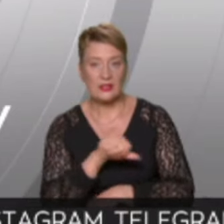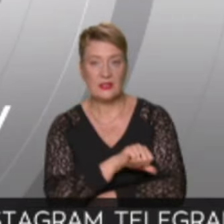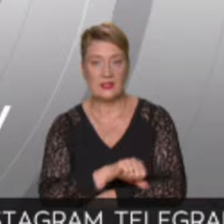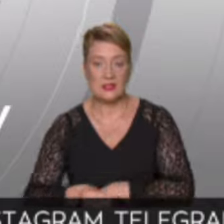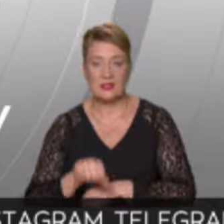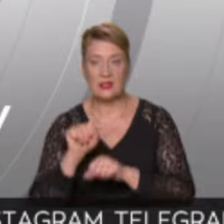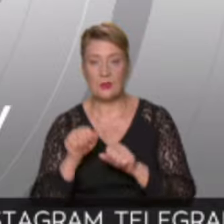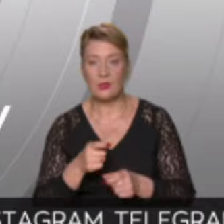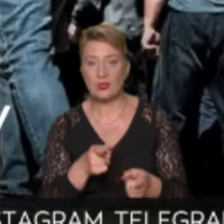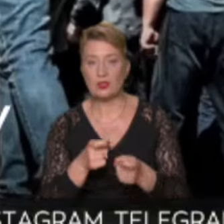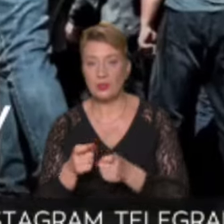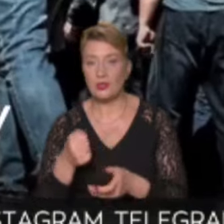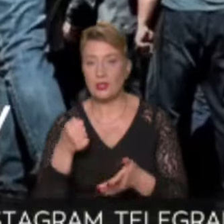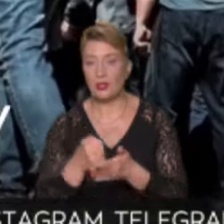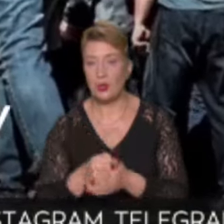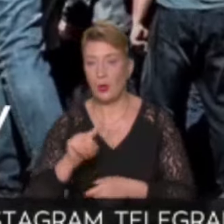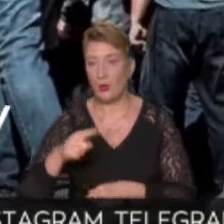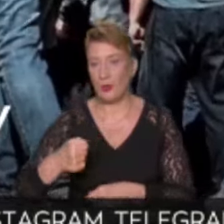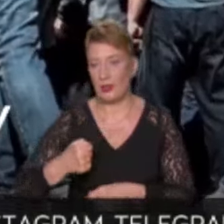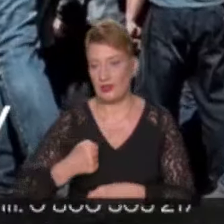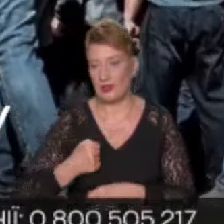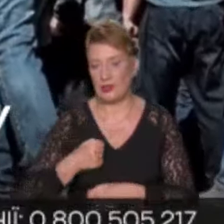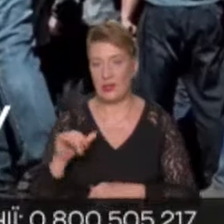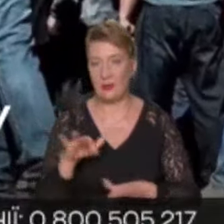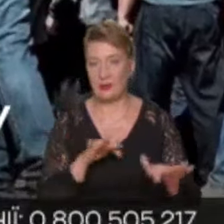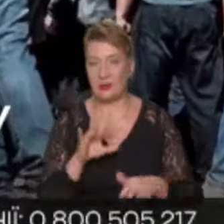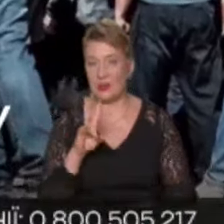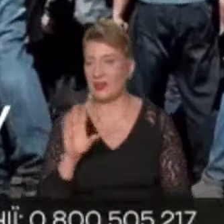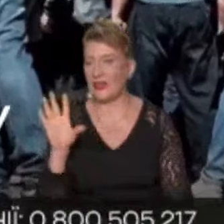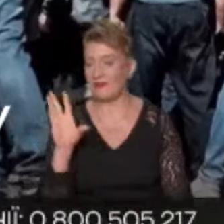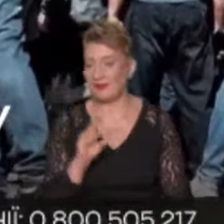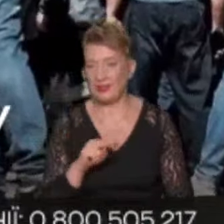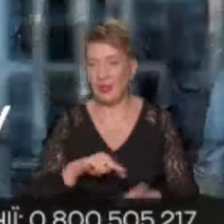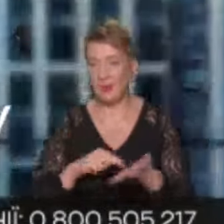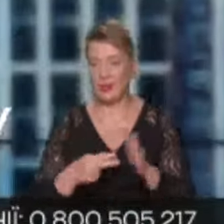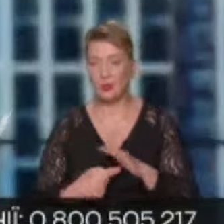залучити до мобілізаційних процесів, і далеко не всі планують повертатися до України.